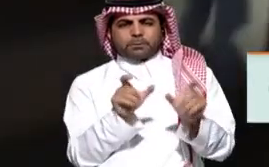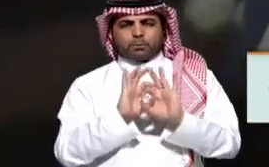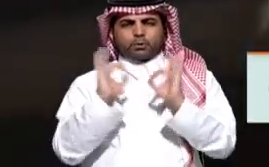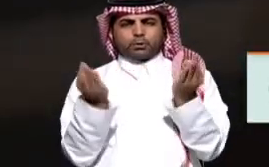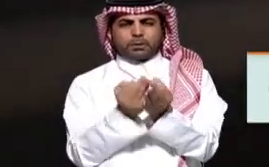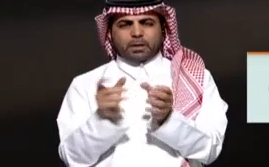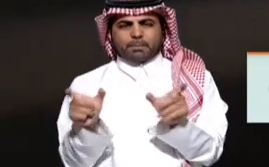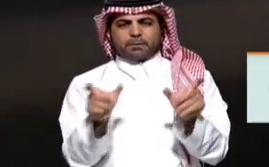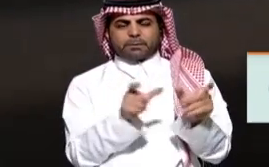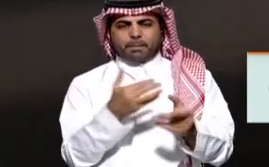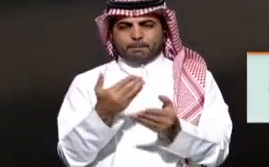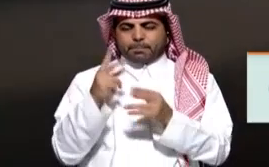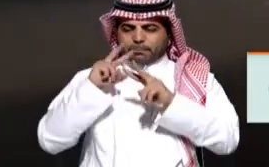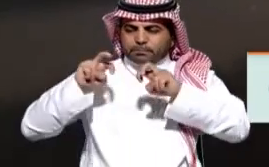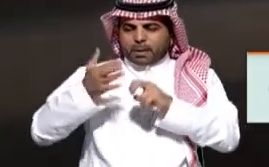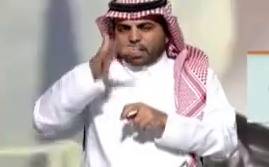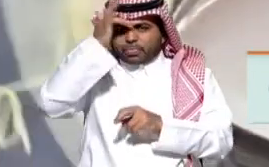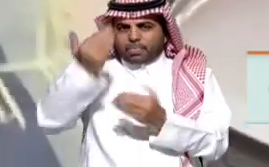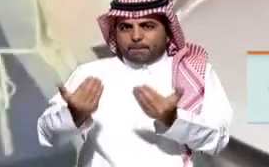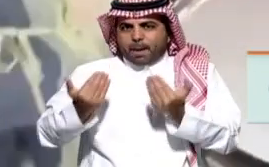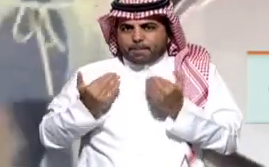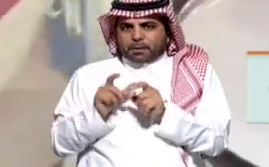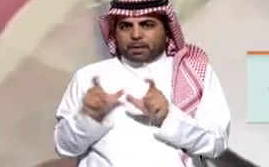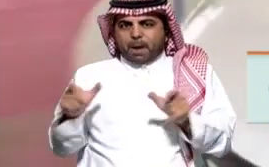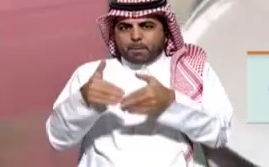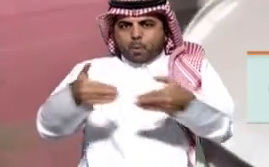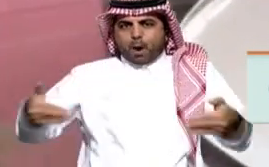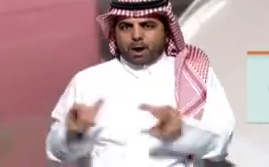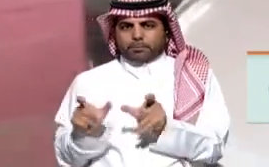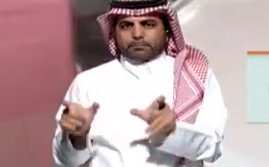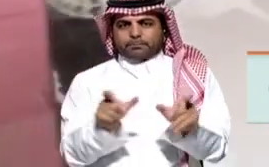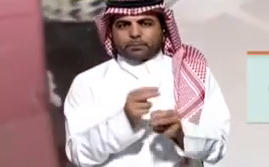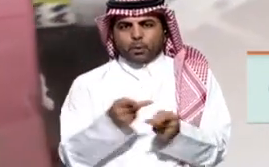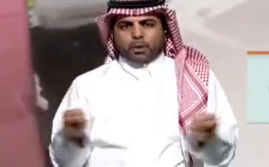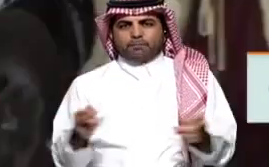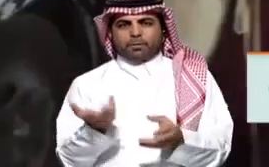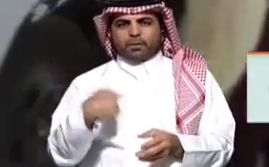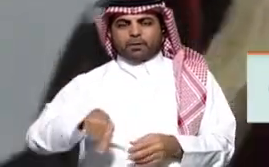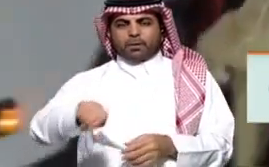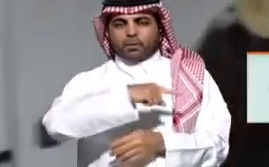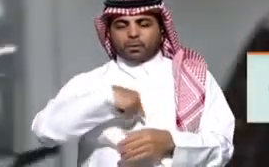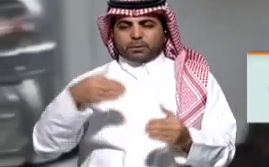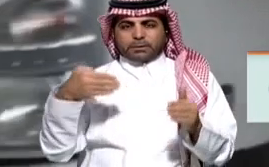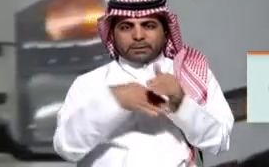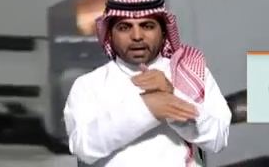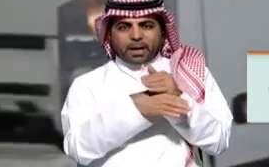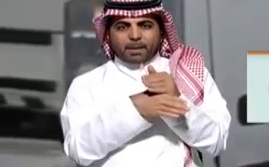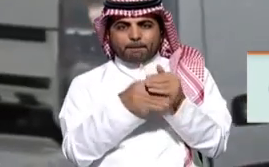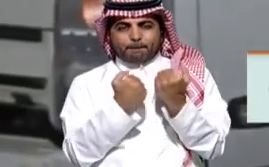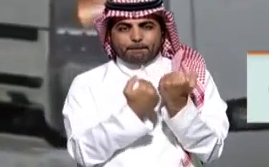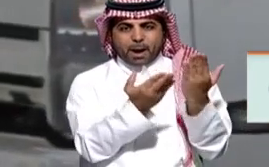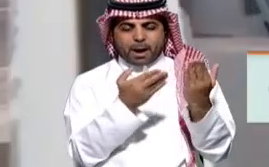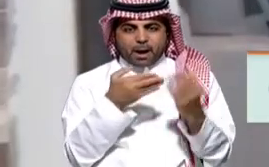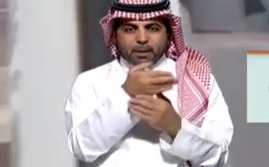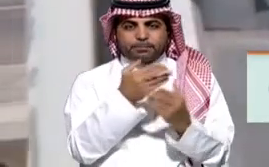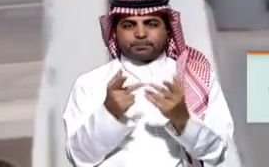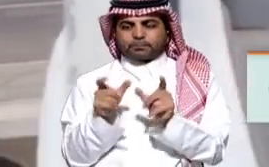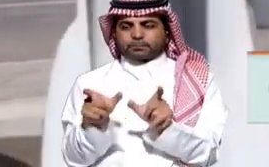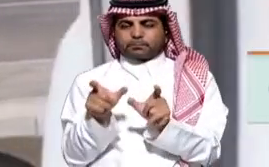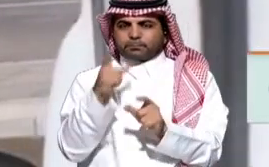المجتمع من خلال الإجراءات الاحترازية والوقائية المختلفة. وتحظى جميع مداخل العاصمة ومخارجها